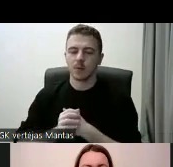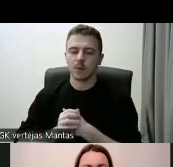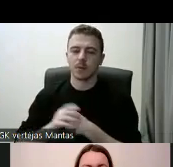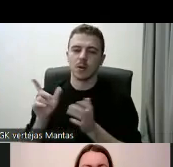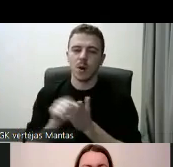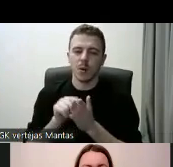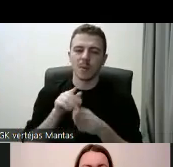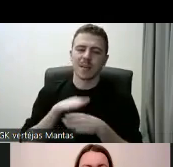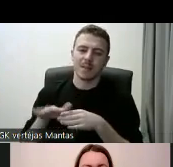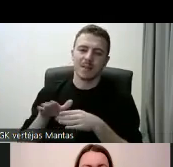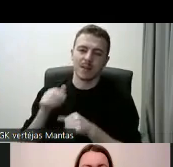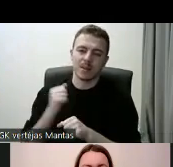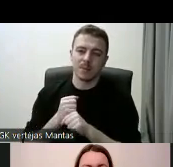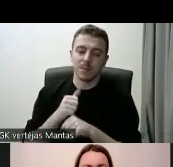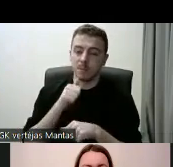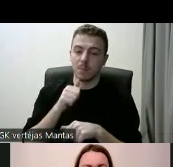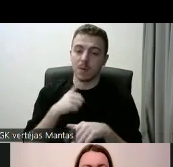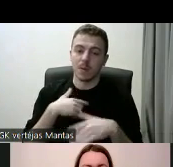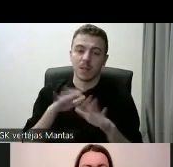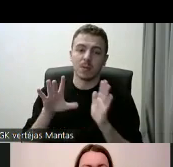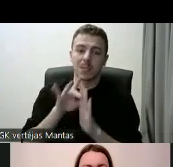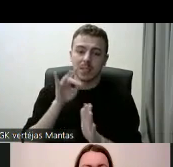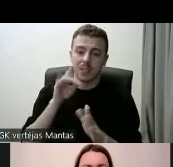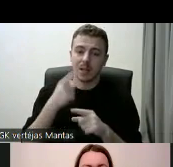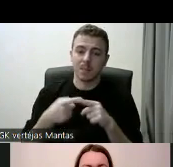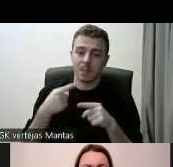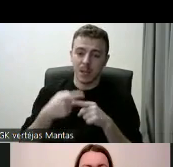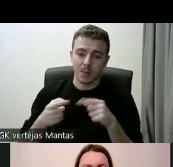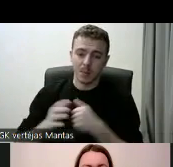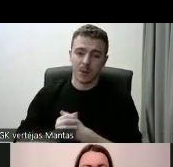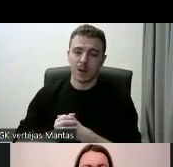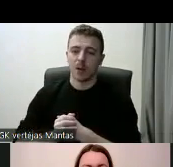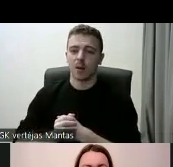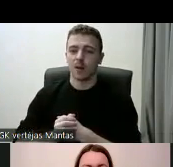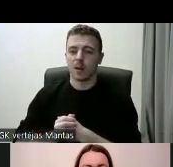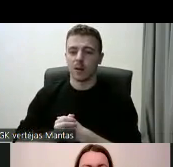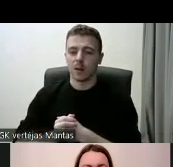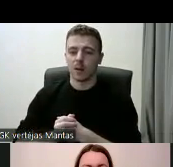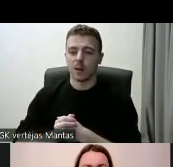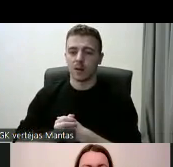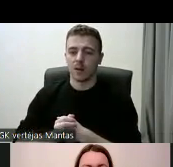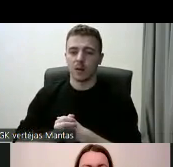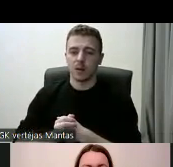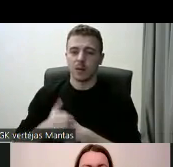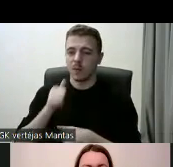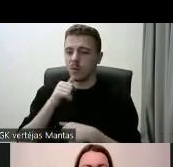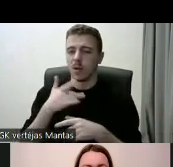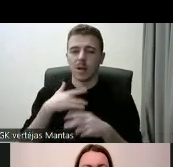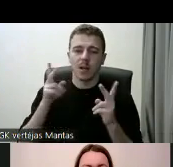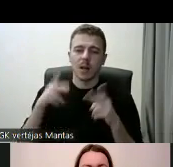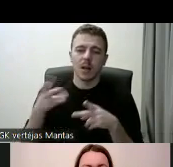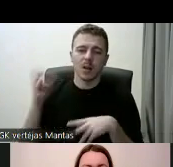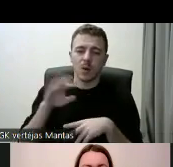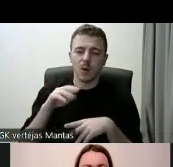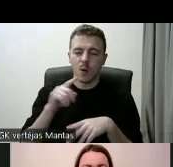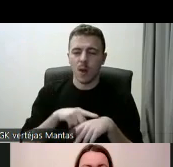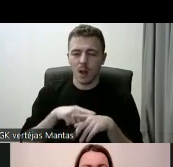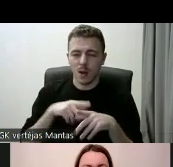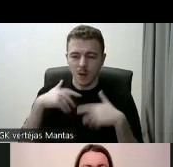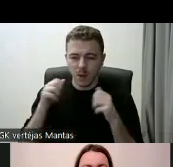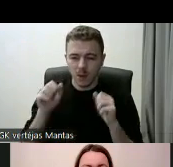į gyvenimus. Jeigu mes pasirinkame priemonę, pavyzdžiui, galbūt reikia skirti daugiau laiko,